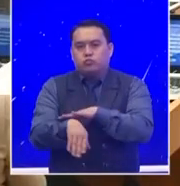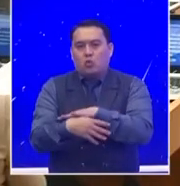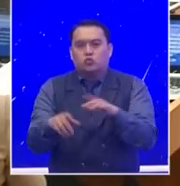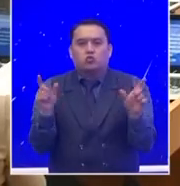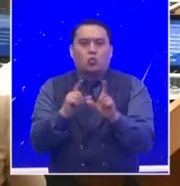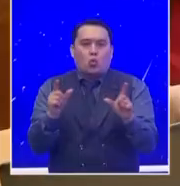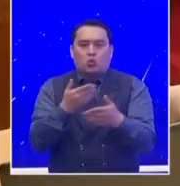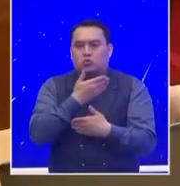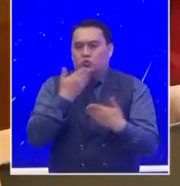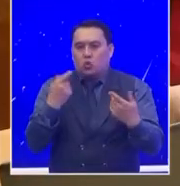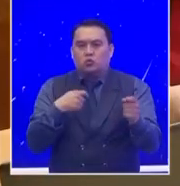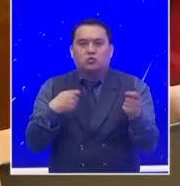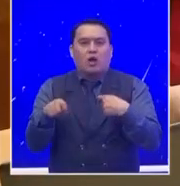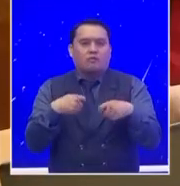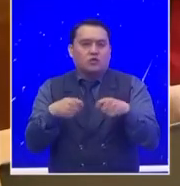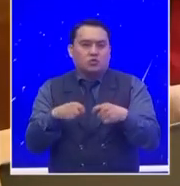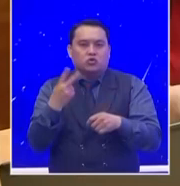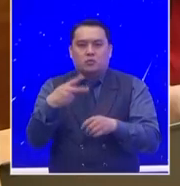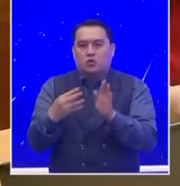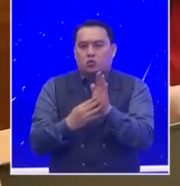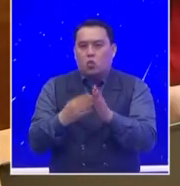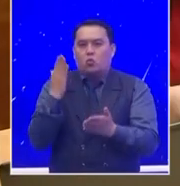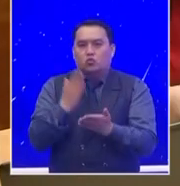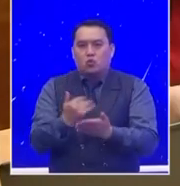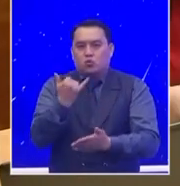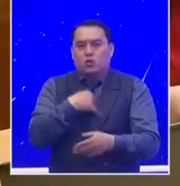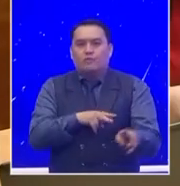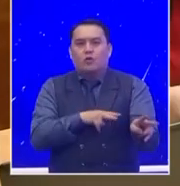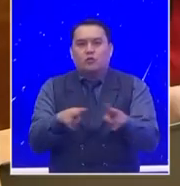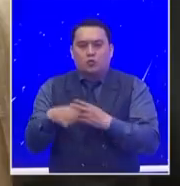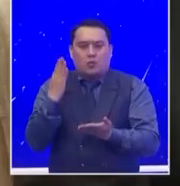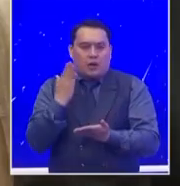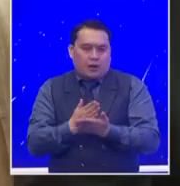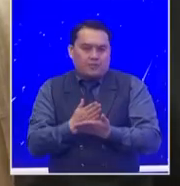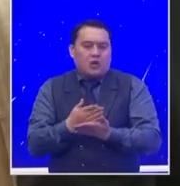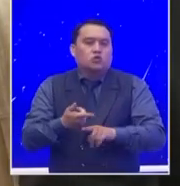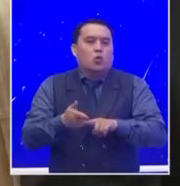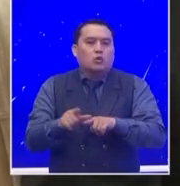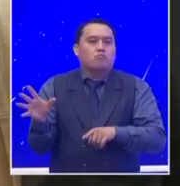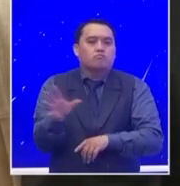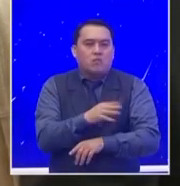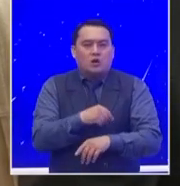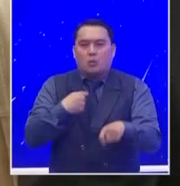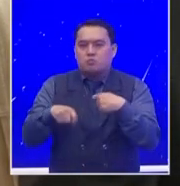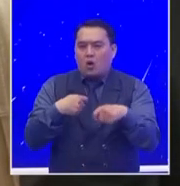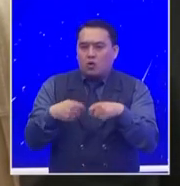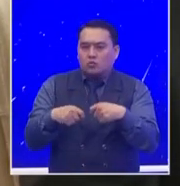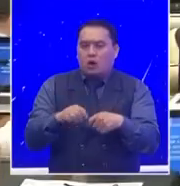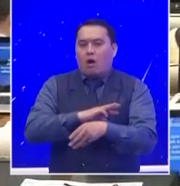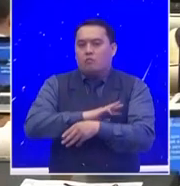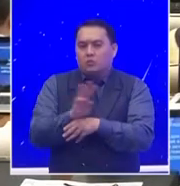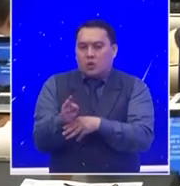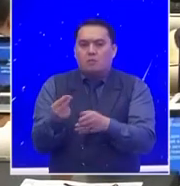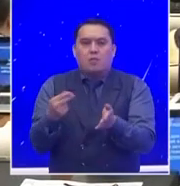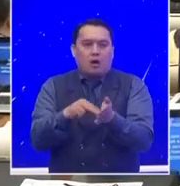сөрелері жоқ. Негізгі азық-түлік өнімдерінің 29 түрі бойынша мониторинг жүргізіліп жатыр. Өңірлердің барлығы азық-түлік көкөніспен қамтылған,